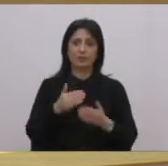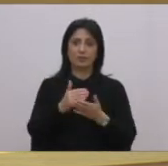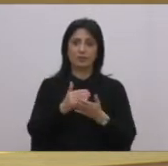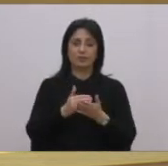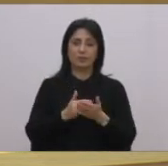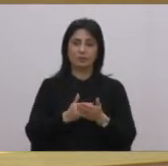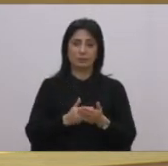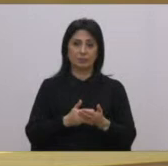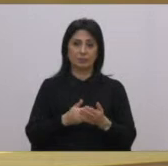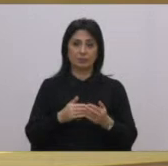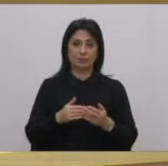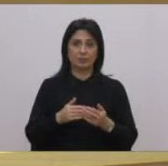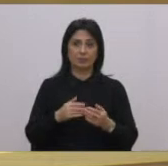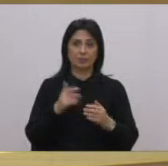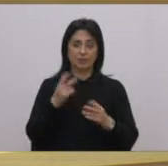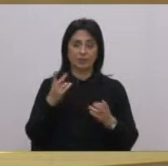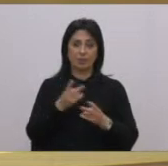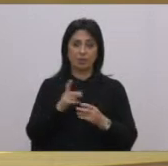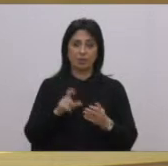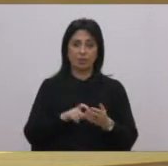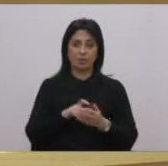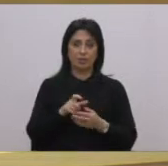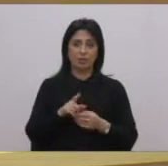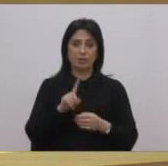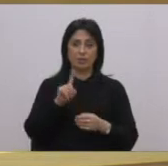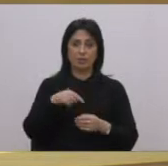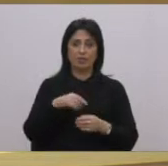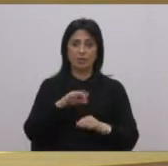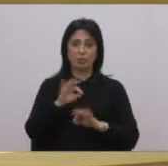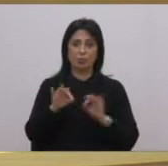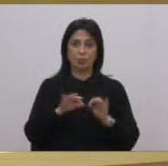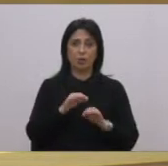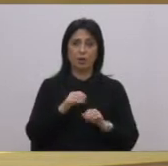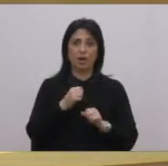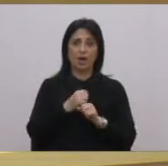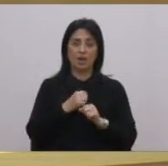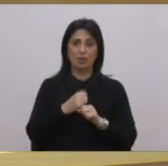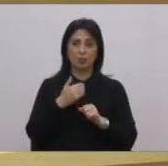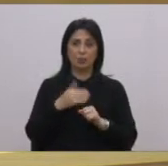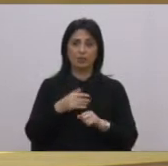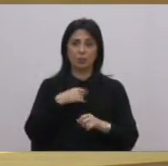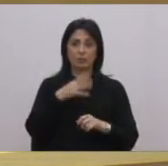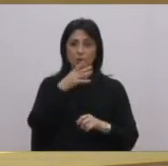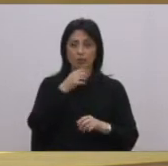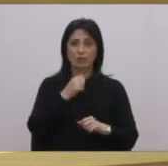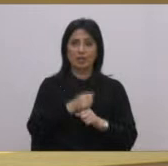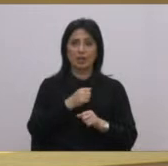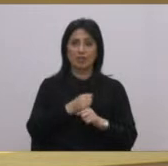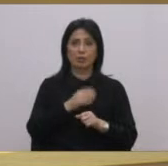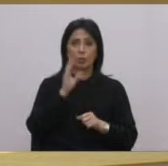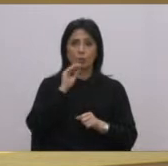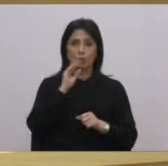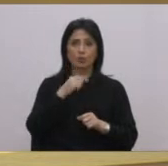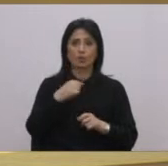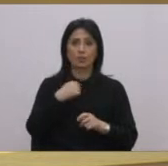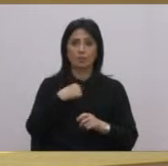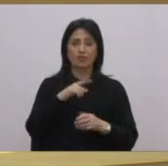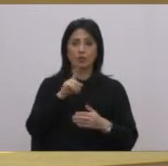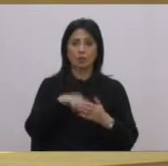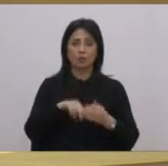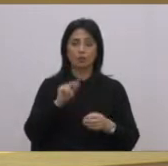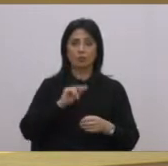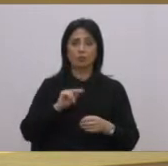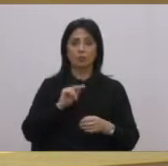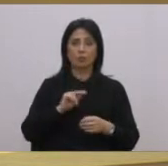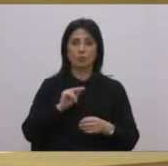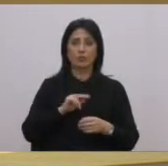განტვირთვისათვის, საჭიროა ეს გზა, სავალდებულოა. პროექტი გაკეთებულია, ჩემს დროს არის გაკეთებული, როდესაც მე რწმუნებულად